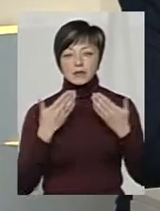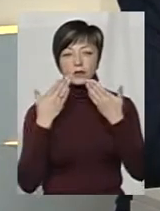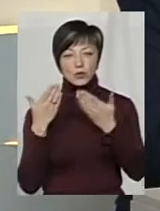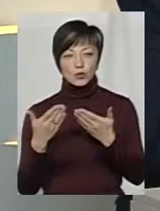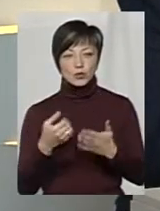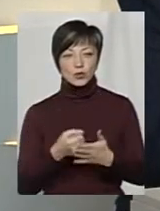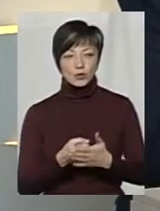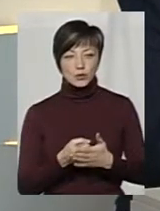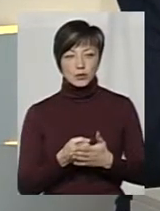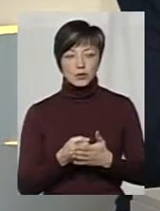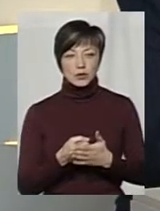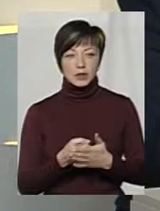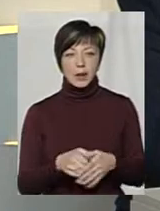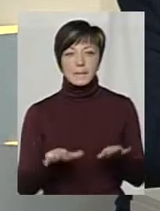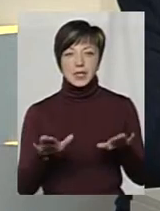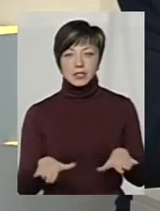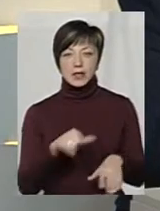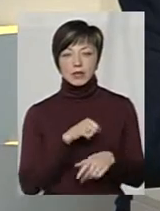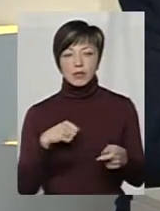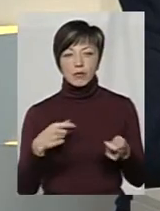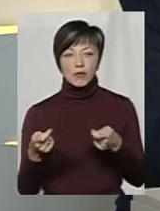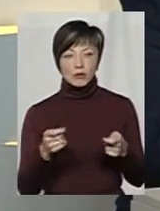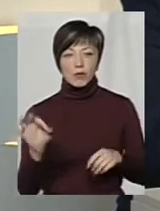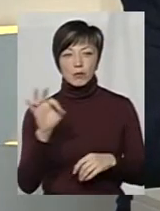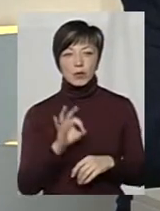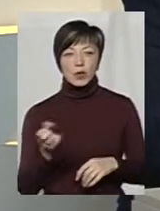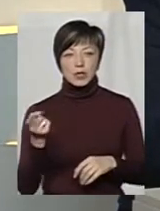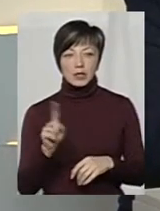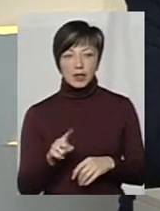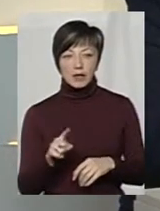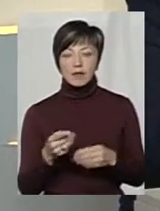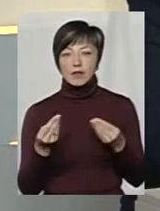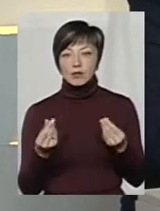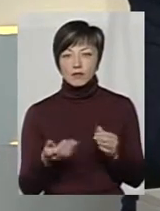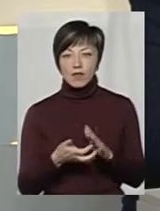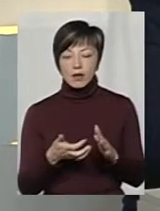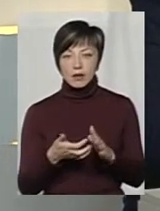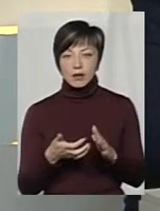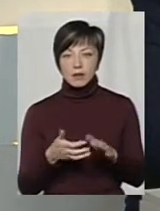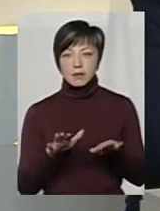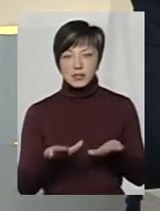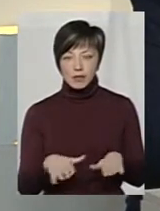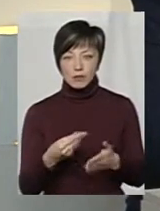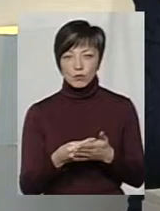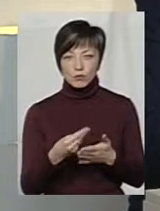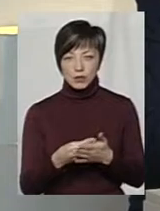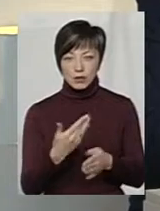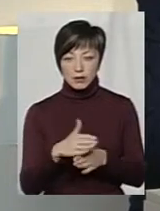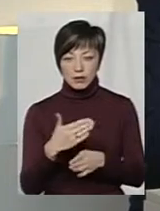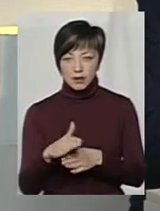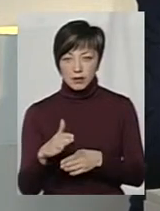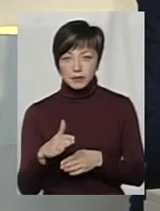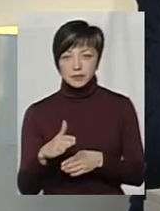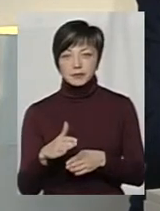до місцевого самоврядування про те, щоб, оскільки фінансування здійснюється з місцевих бюджетів, тобто